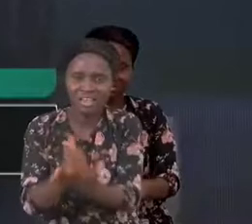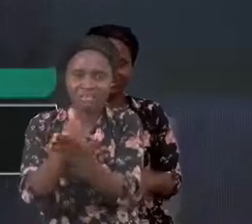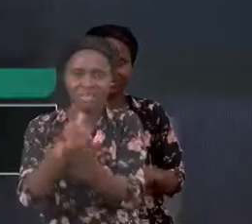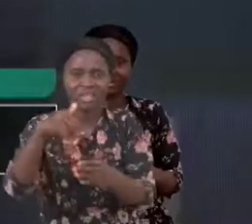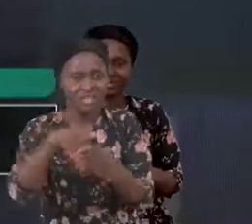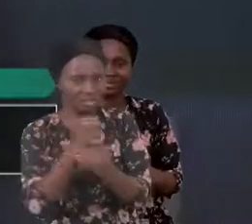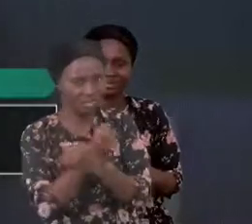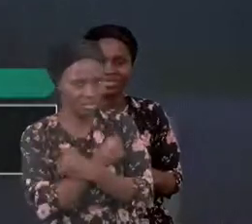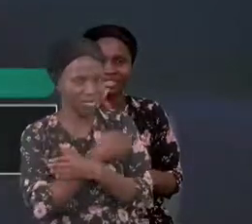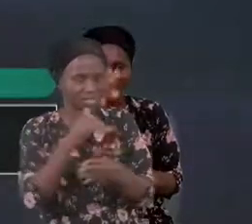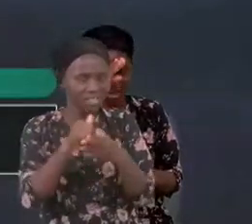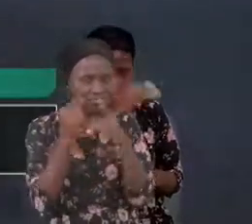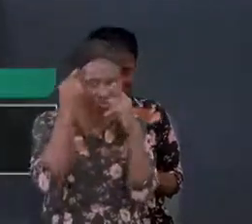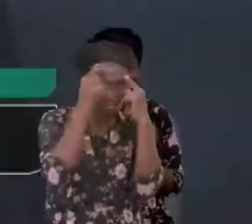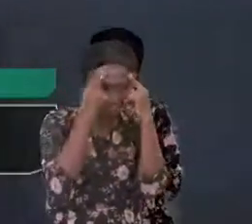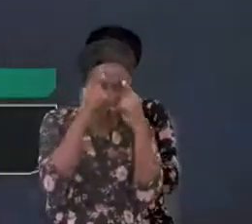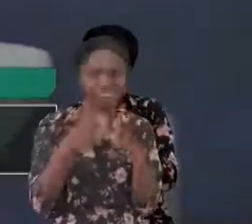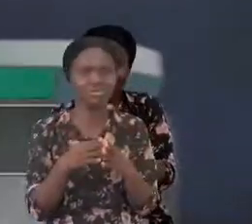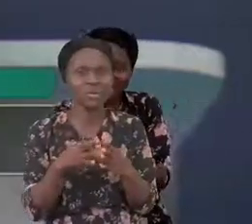considéré, ou bien il est